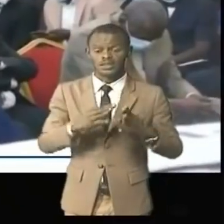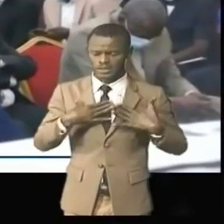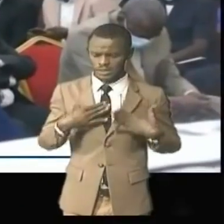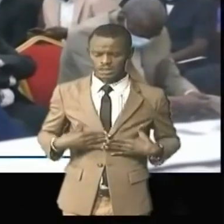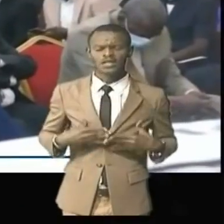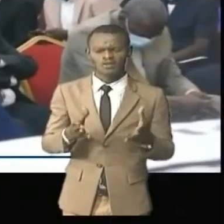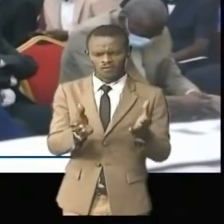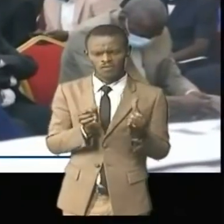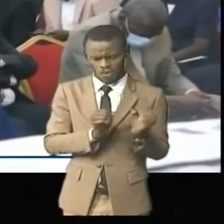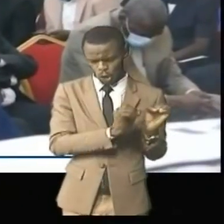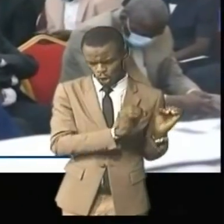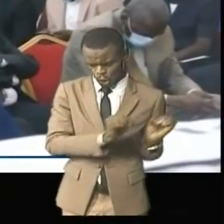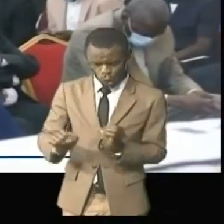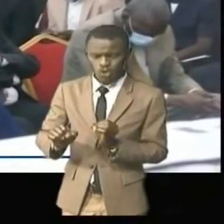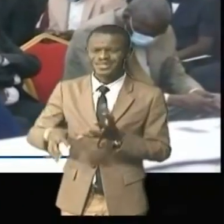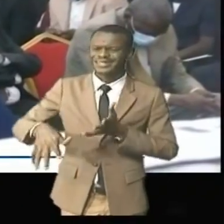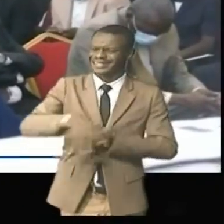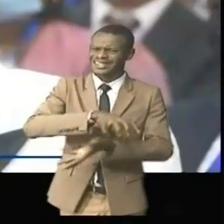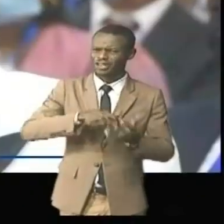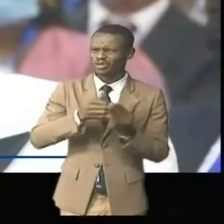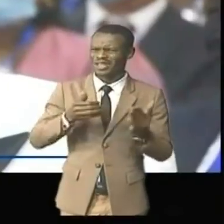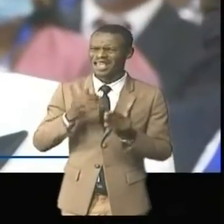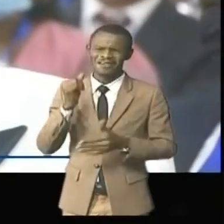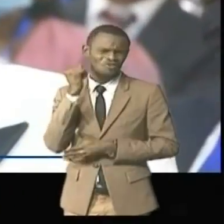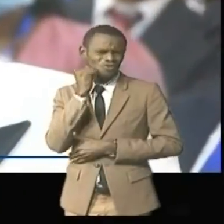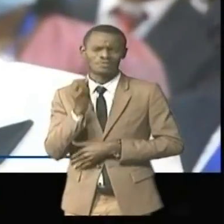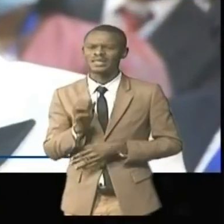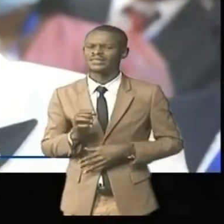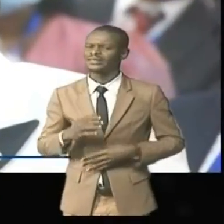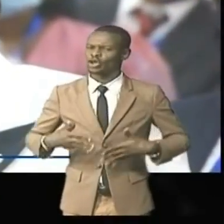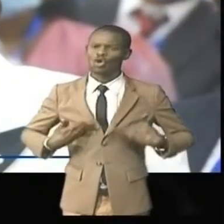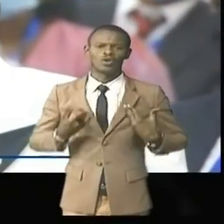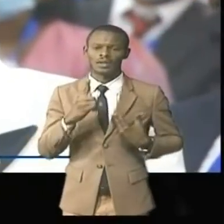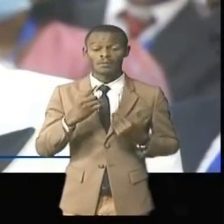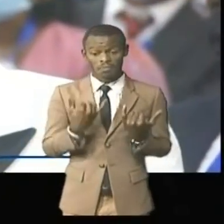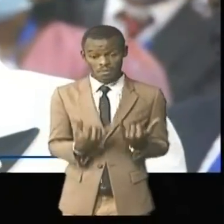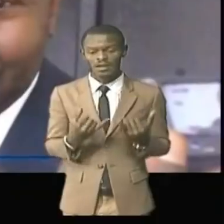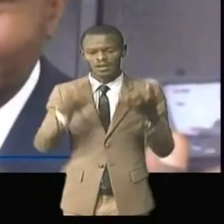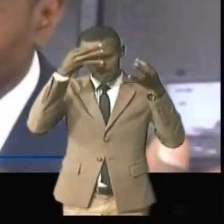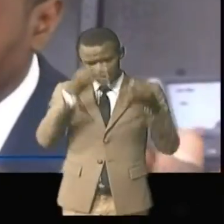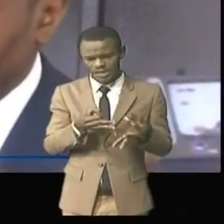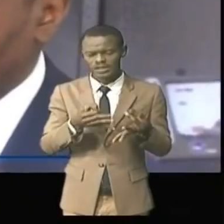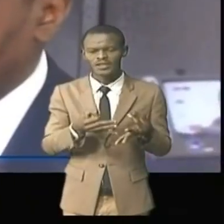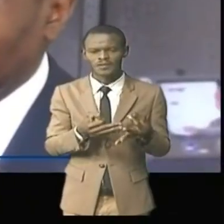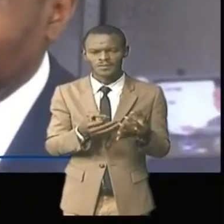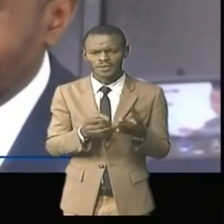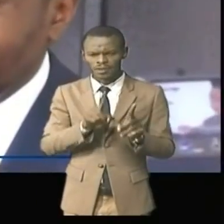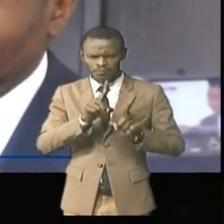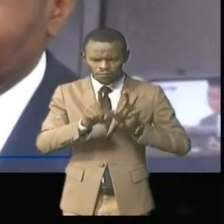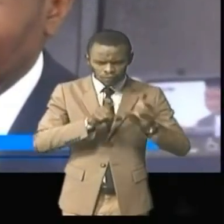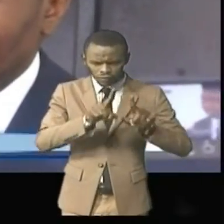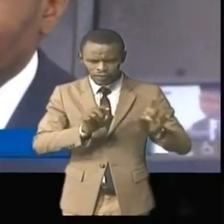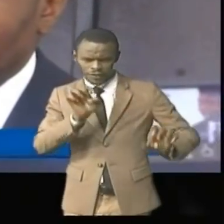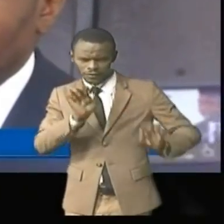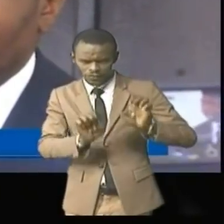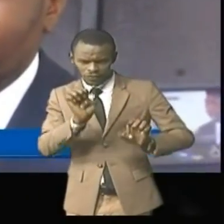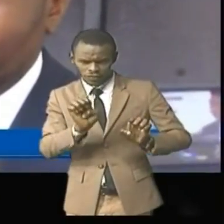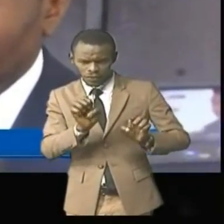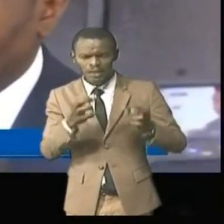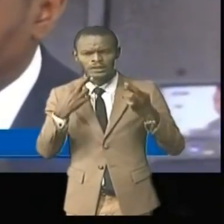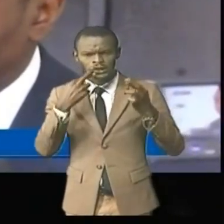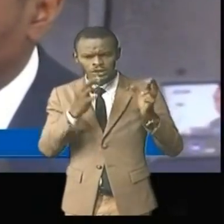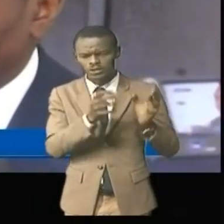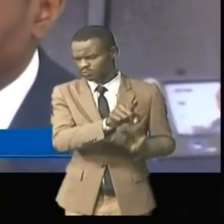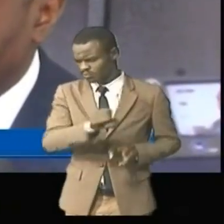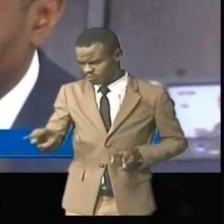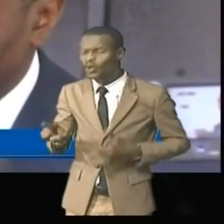de l'ordre dans ce secteur. Et donc l'ordre avait observé des failles énormes dans la qualité des médecins et a engagé